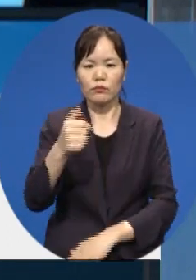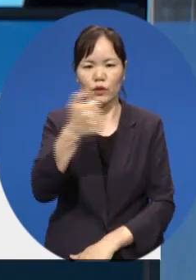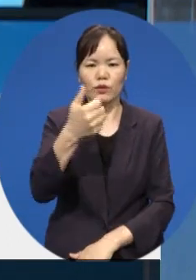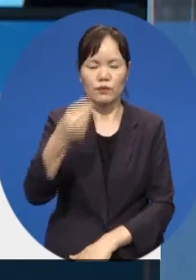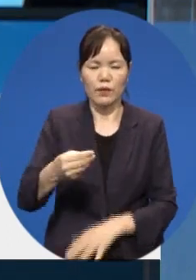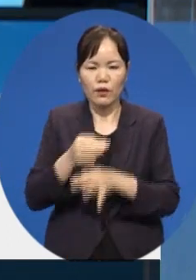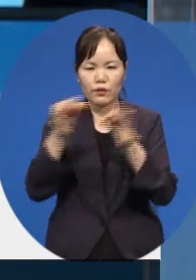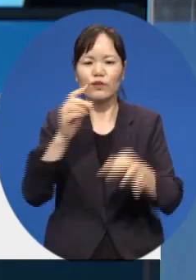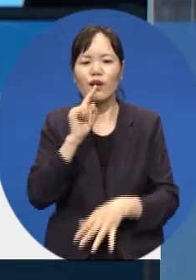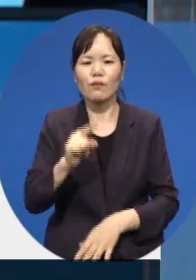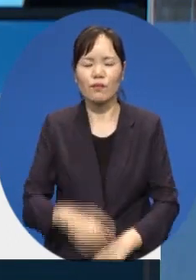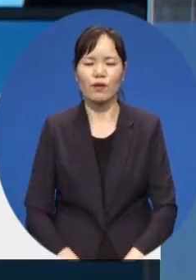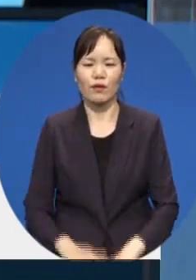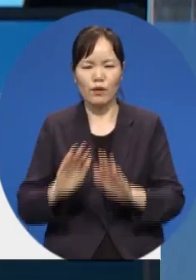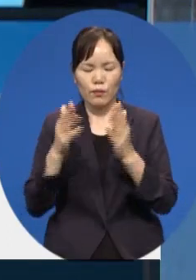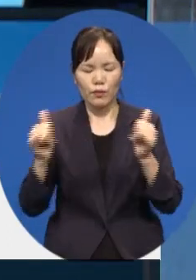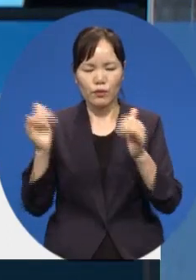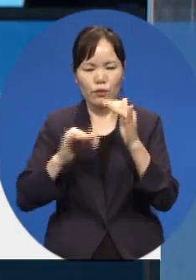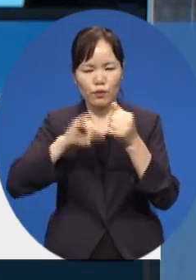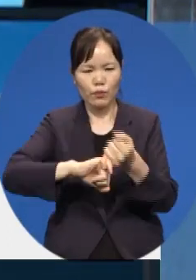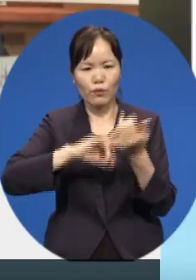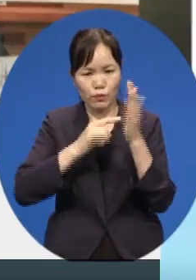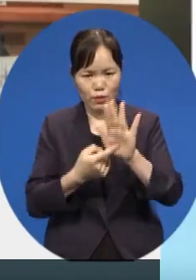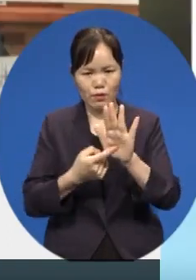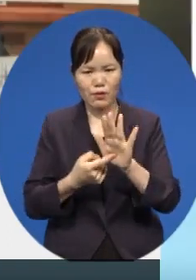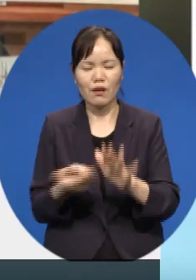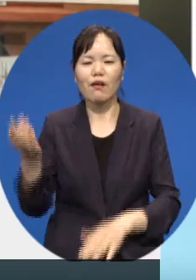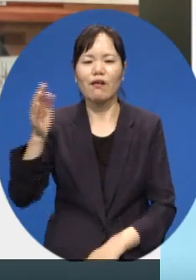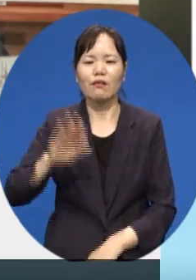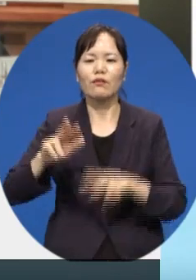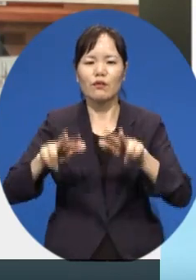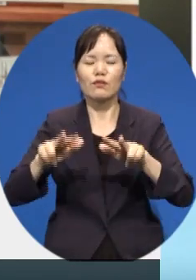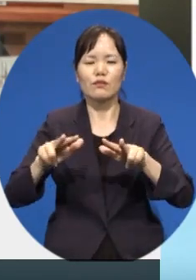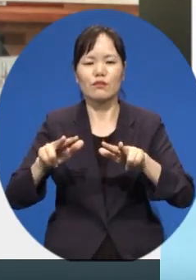주겠다 그랬습니다. 아니, 본인들 공약이 그건데, 네. 이제 와가지고,